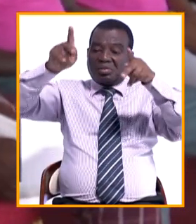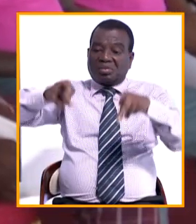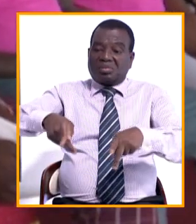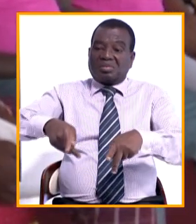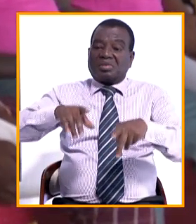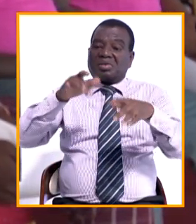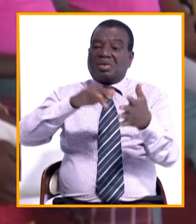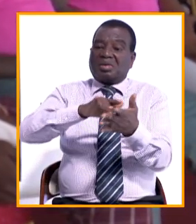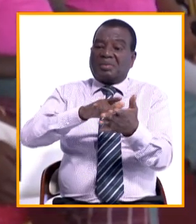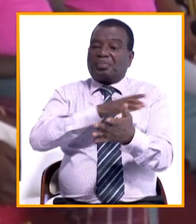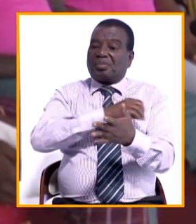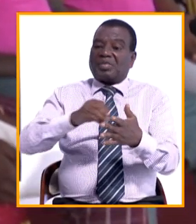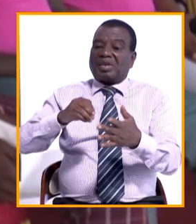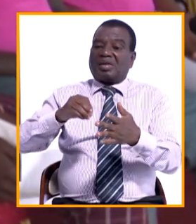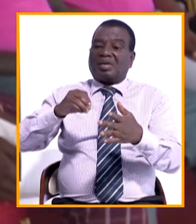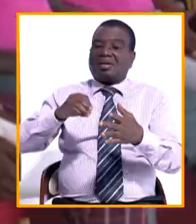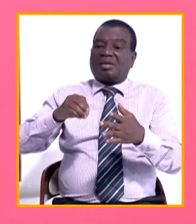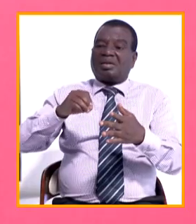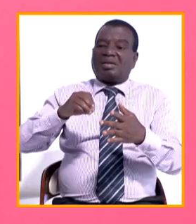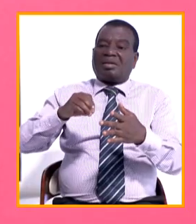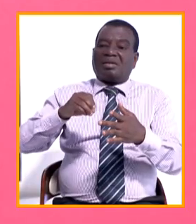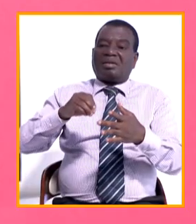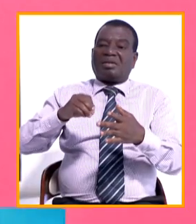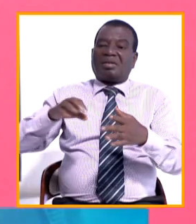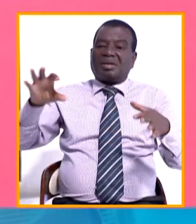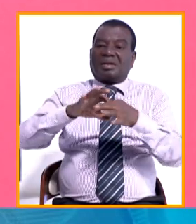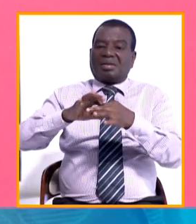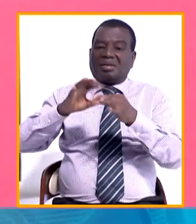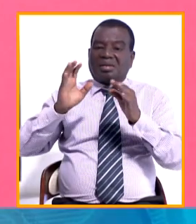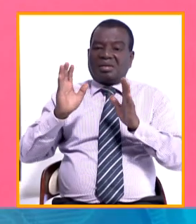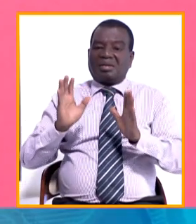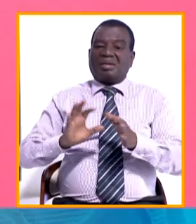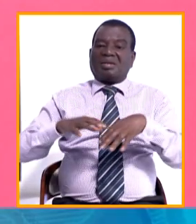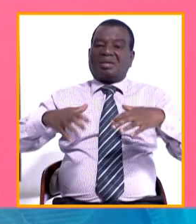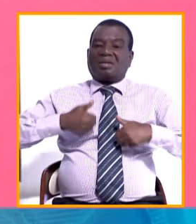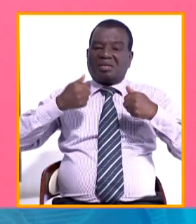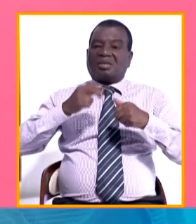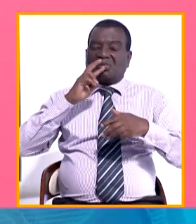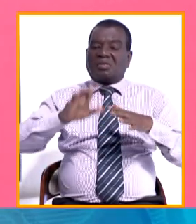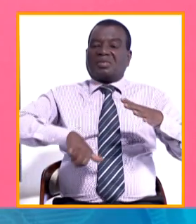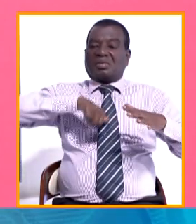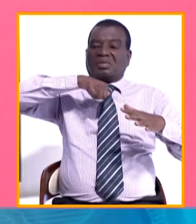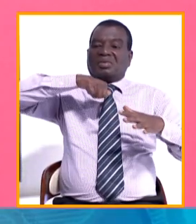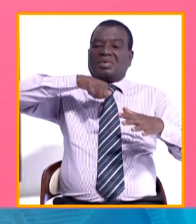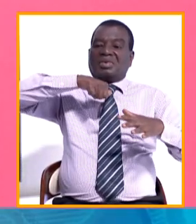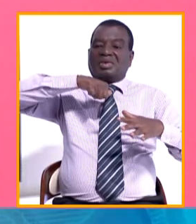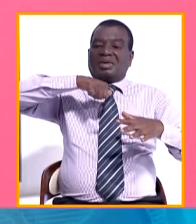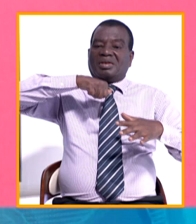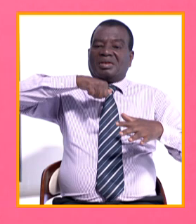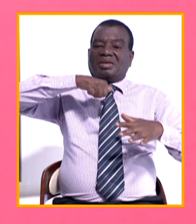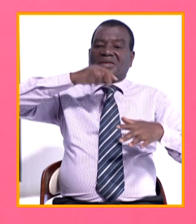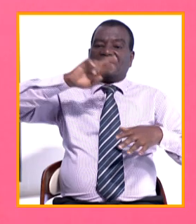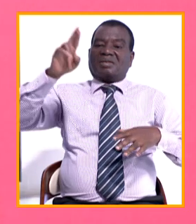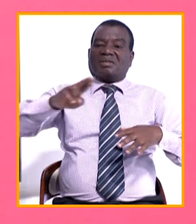personnel médical, le personnel soignant du CNRAO. Les partenaires de la santé sont réellement fiers